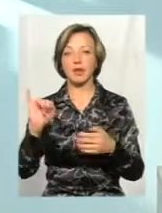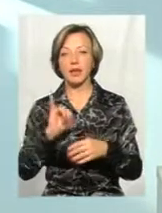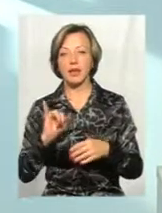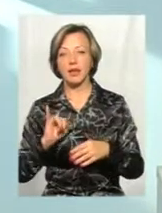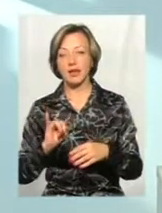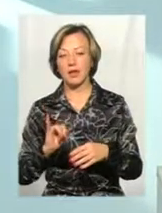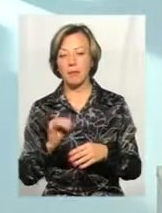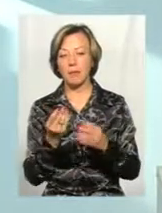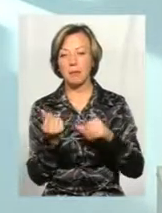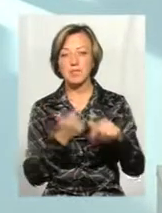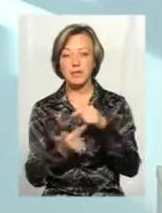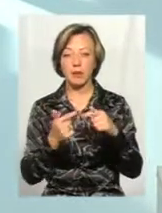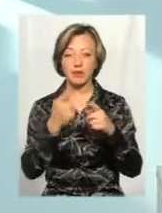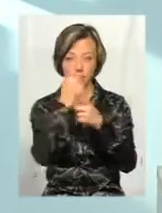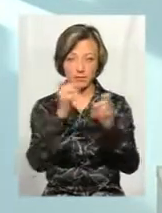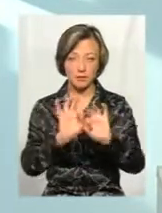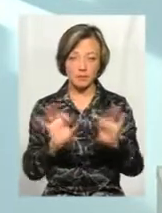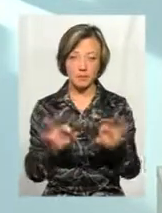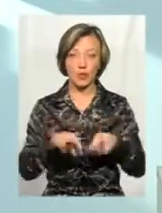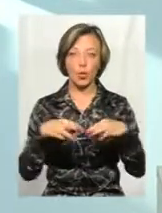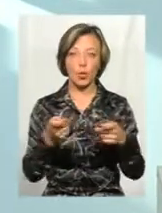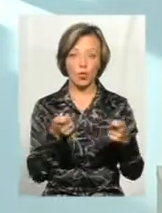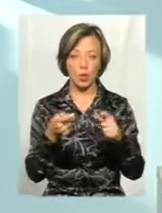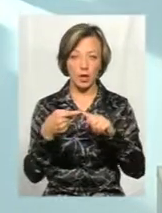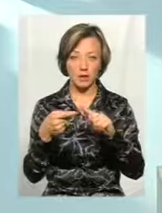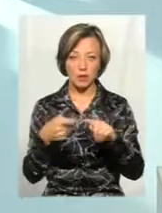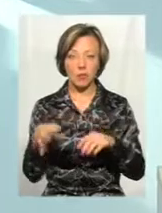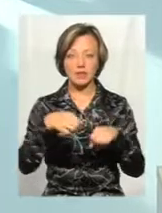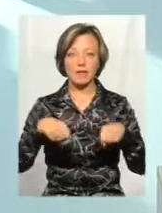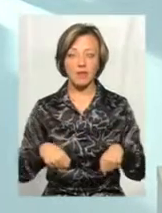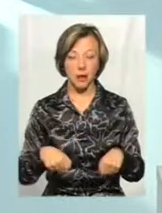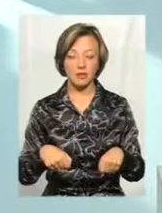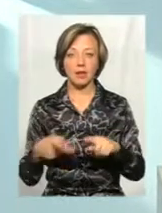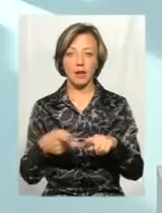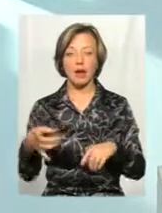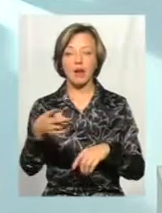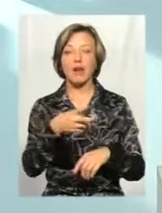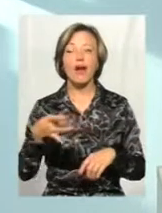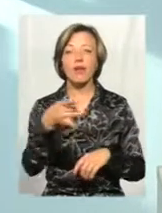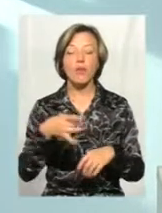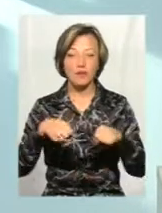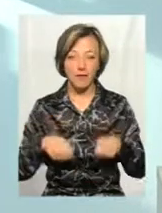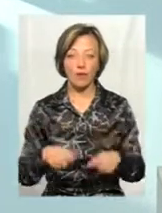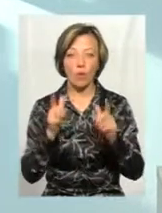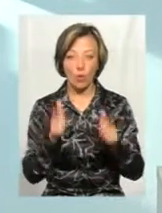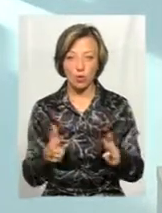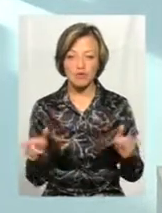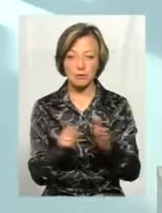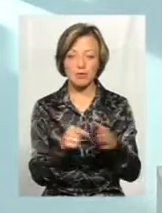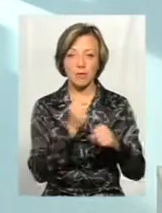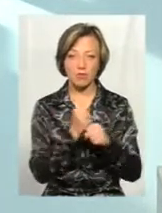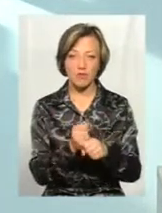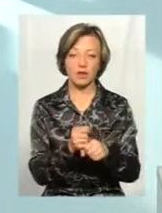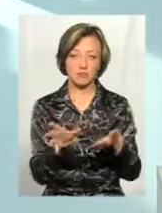доносили інформацію, що перше, уряд, обласна влада, районна влада готові співпрацювати, готові